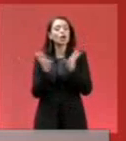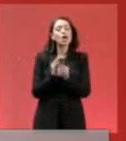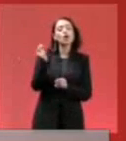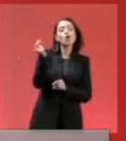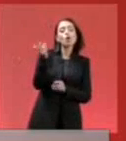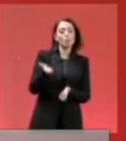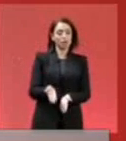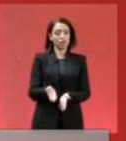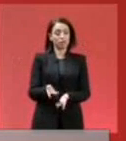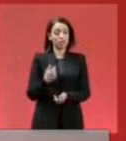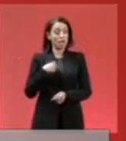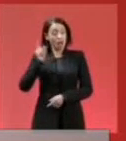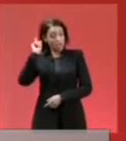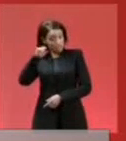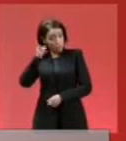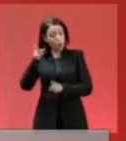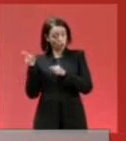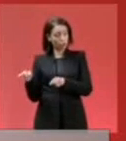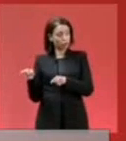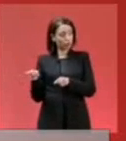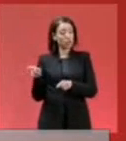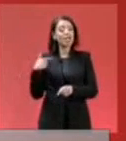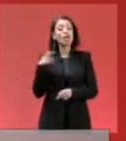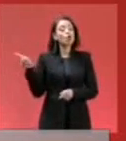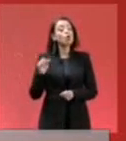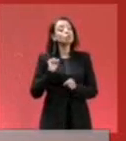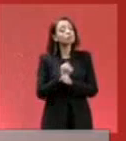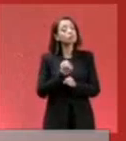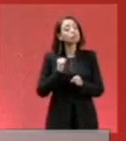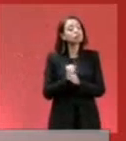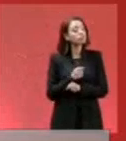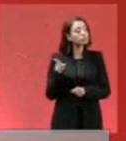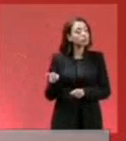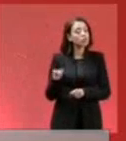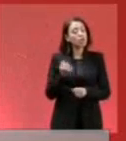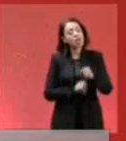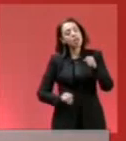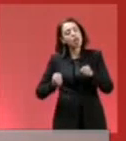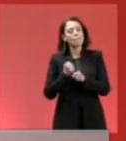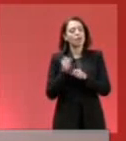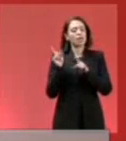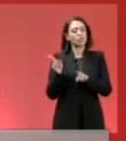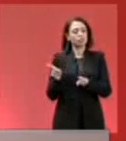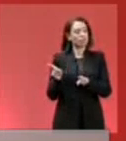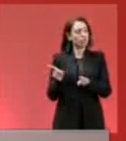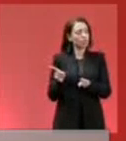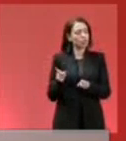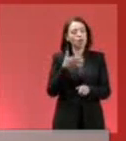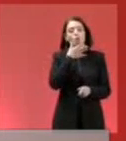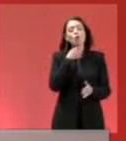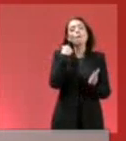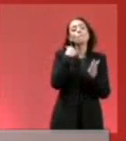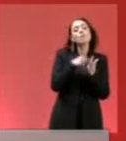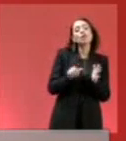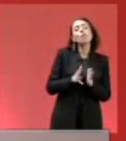ολιγαρχίας, αλλά να τους τιμωρήσουν και για την επιμονή τους να υπερασπίζονται την παραγραφή των